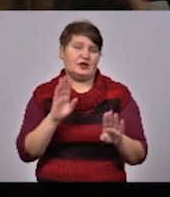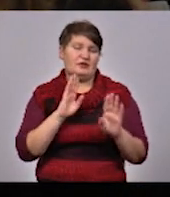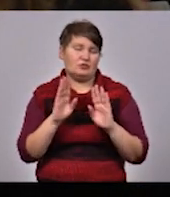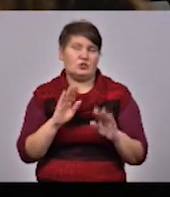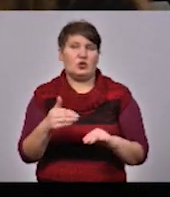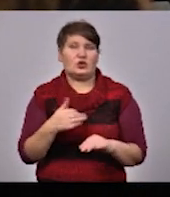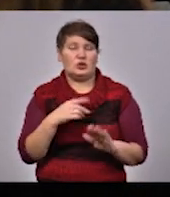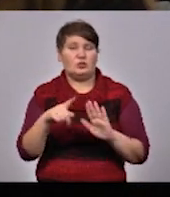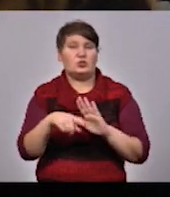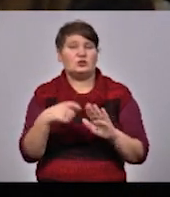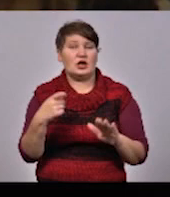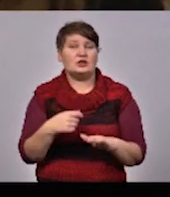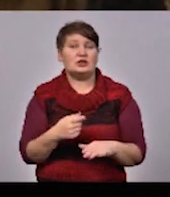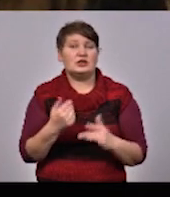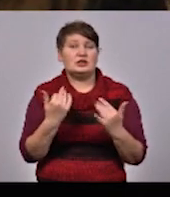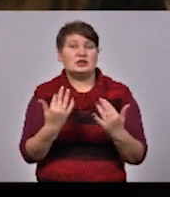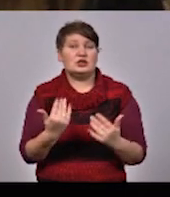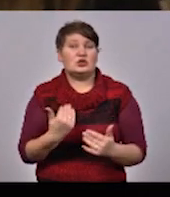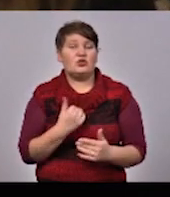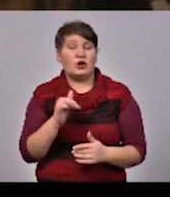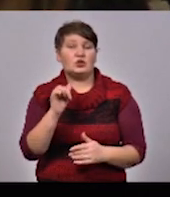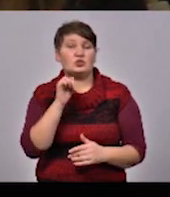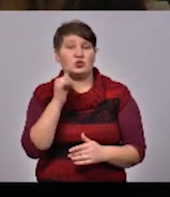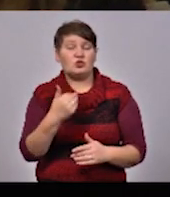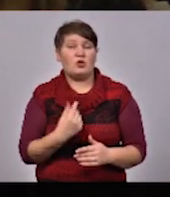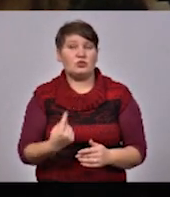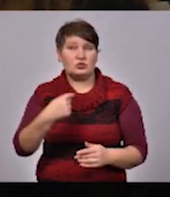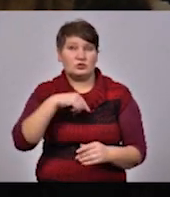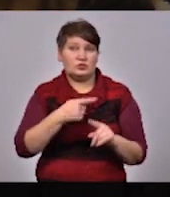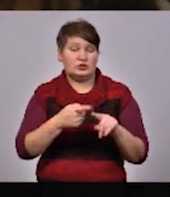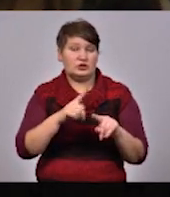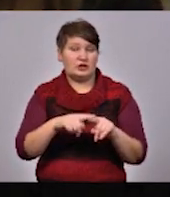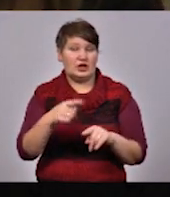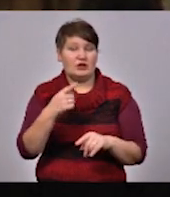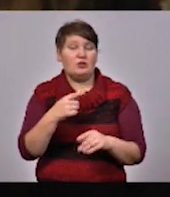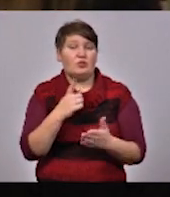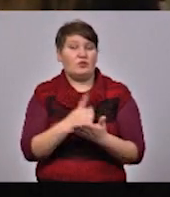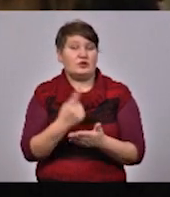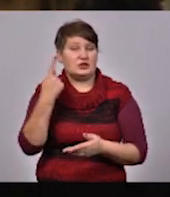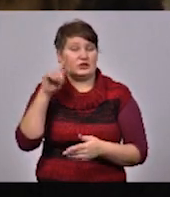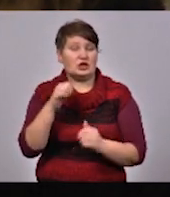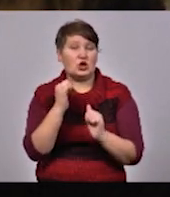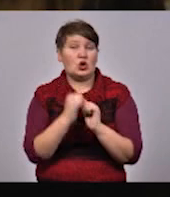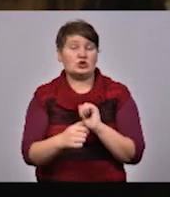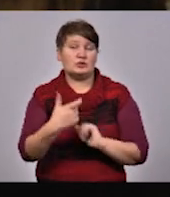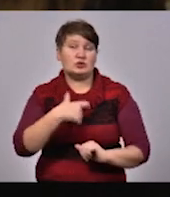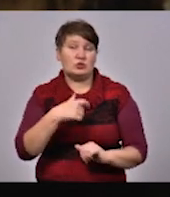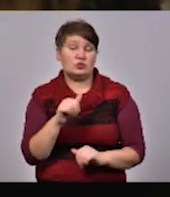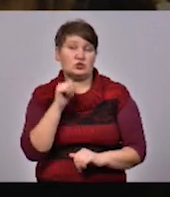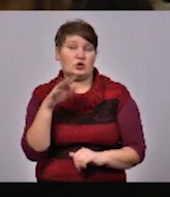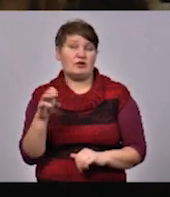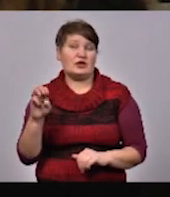про рівень цукру в своєму організмі, тому що вважаю, що це інформація, яку має знати кожен про себе. Адже цукровий діабет – це